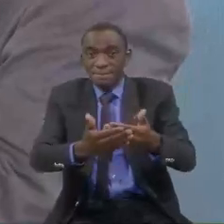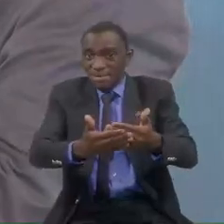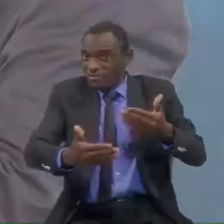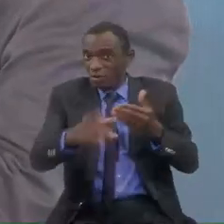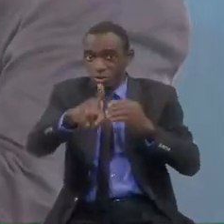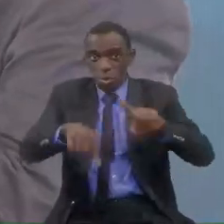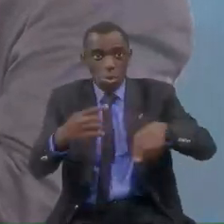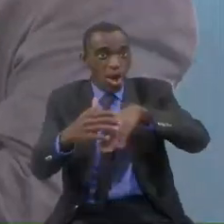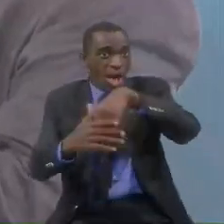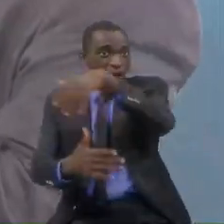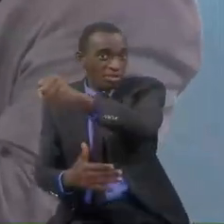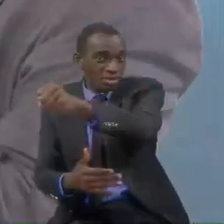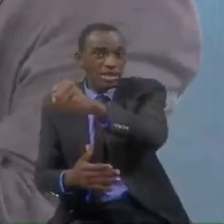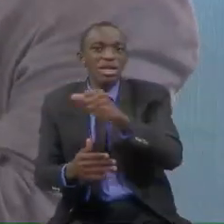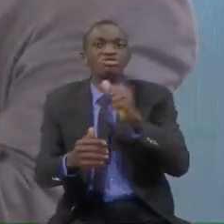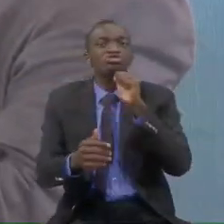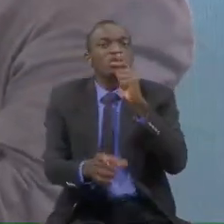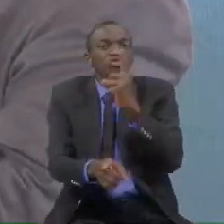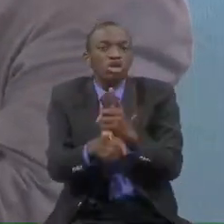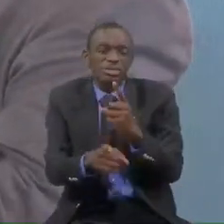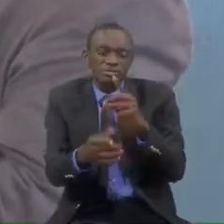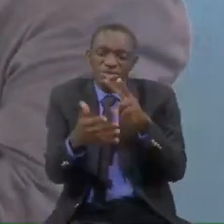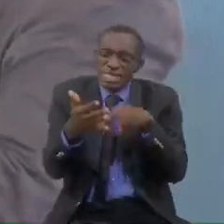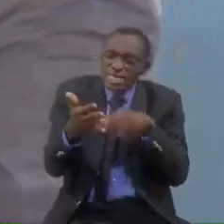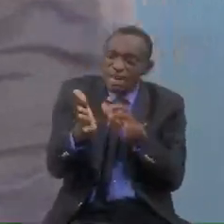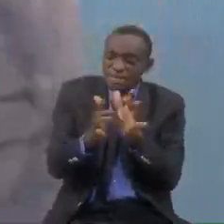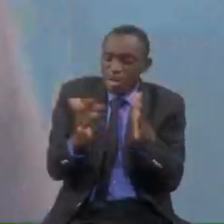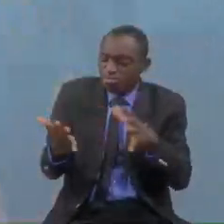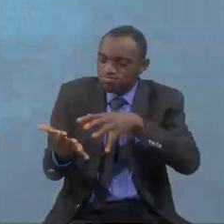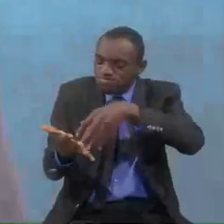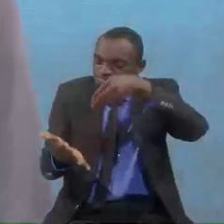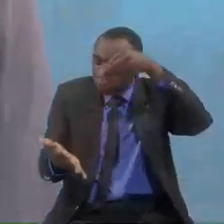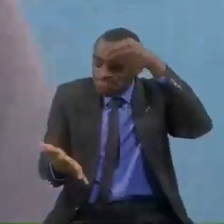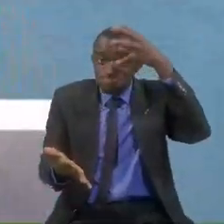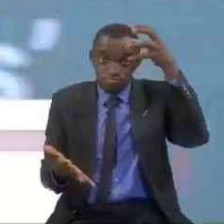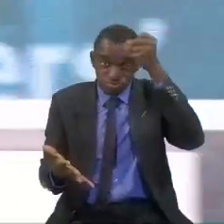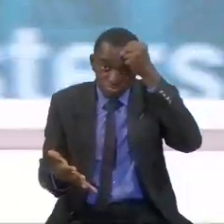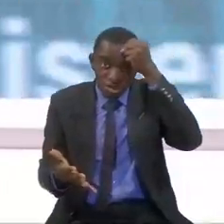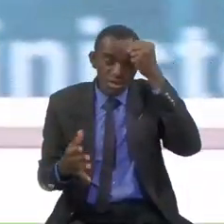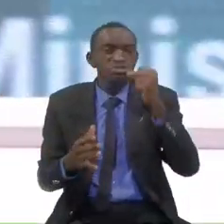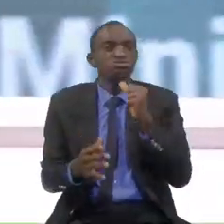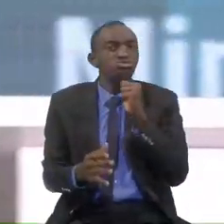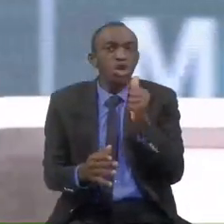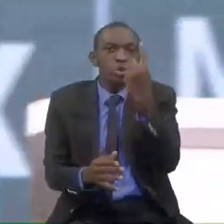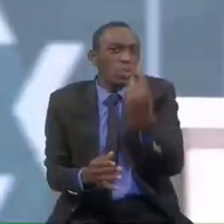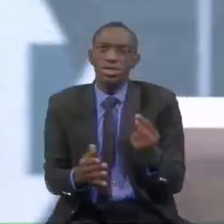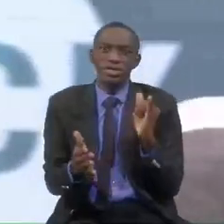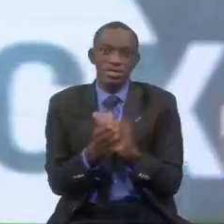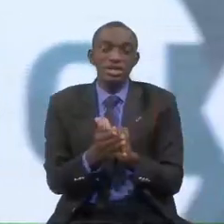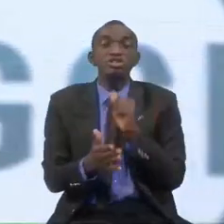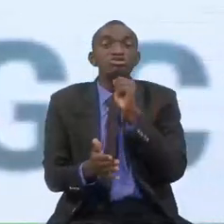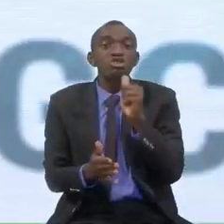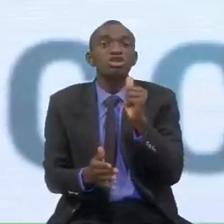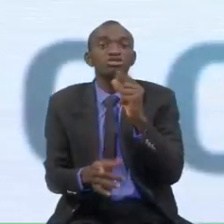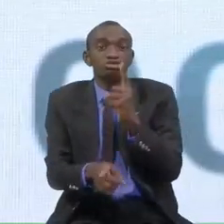Bible, non seulement que vous mémorisez quelques versets de la Bible, ce n'est pas que vous dites que, oui, je